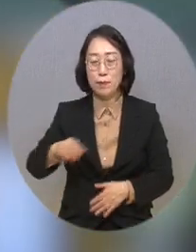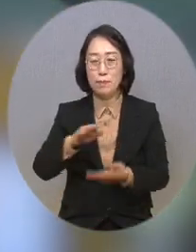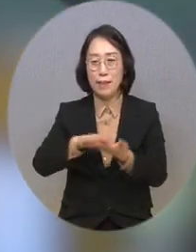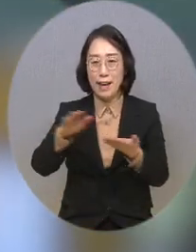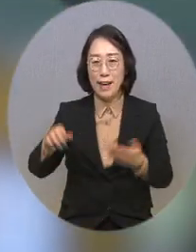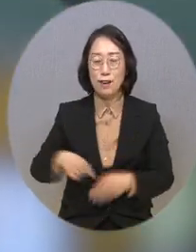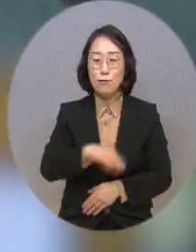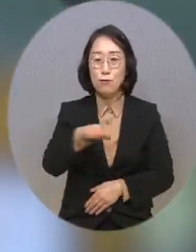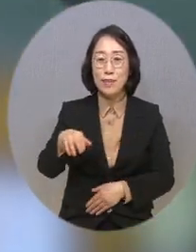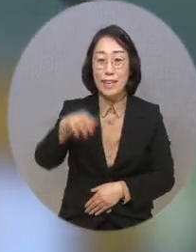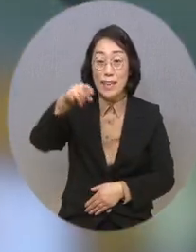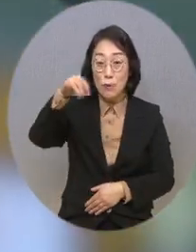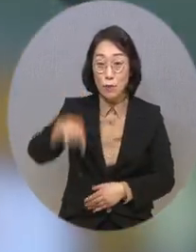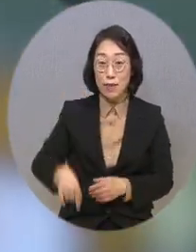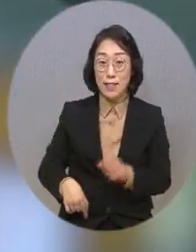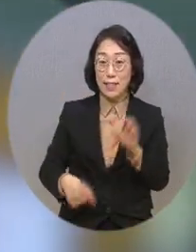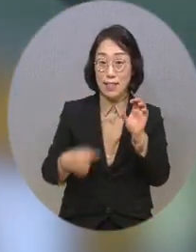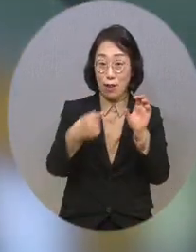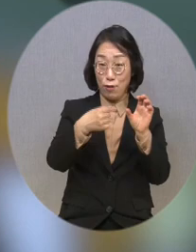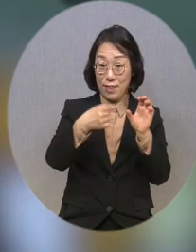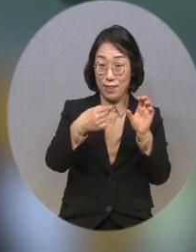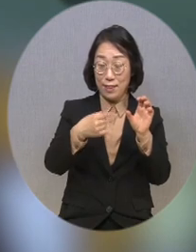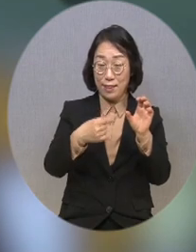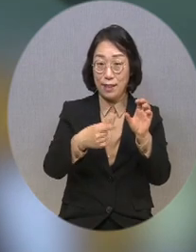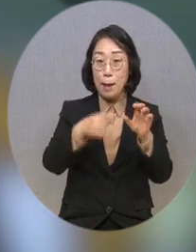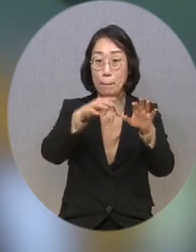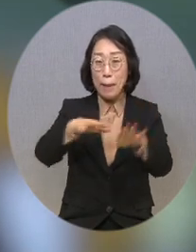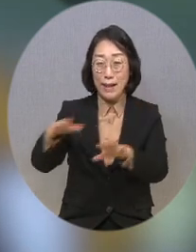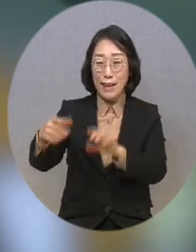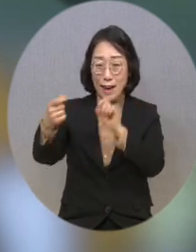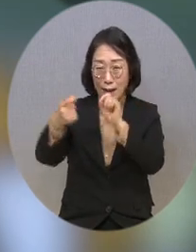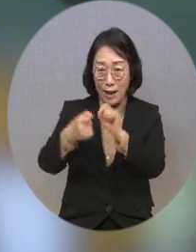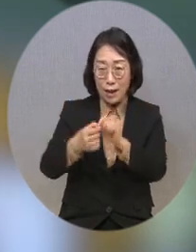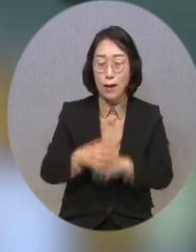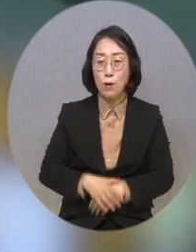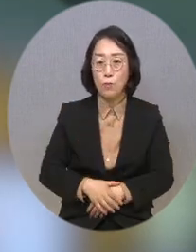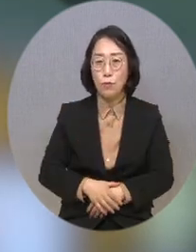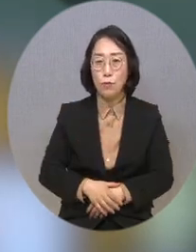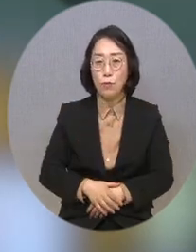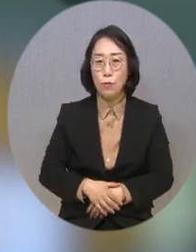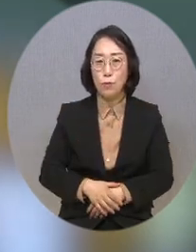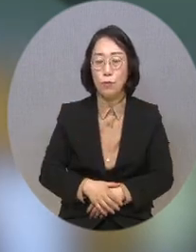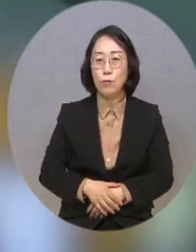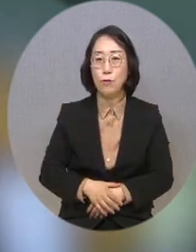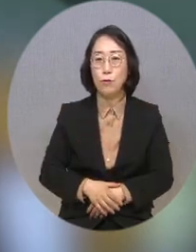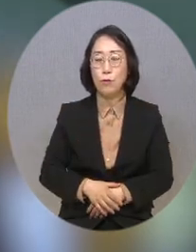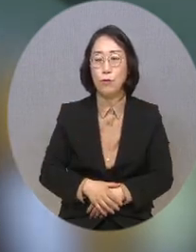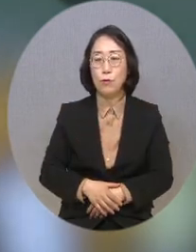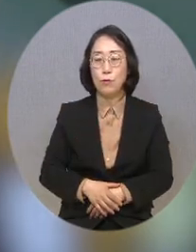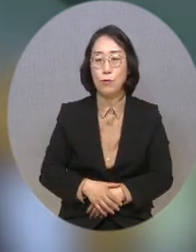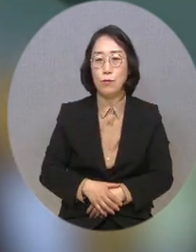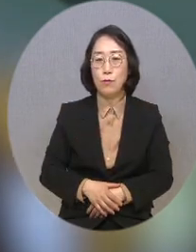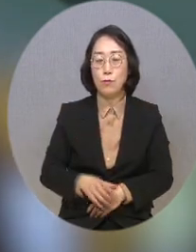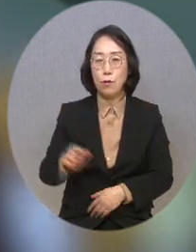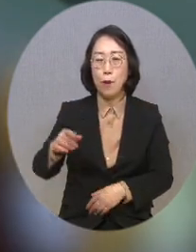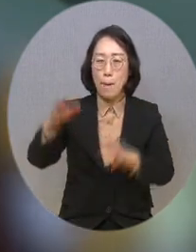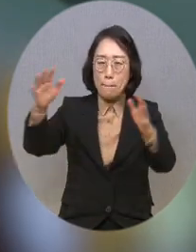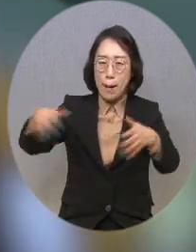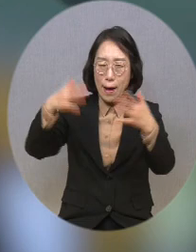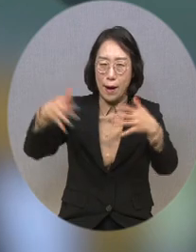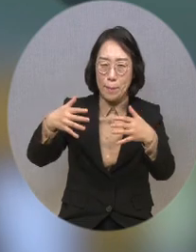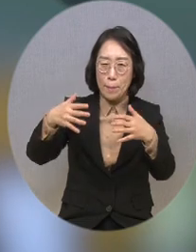키위는요, 남해 청정바다가 보이는 산 180m에 위치하고 있고요. 하루 종일 해풍이